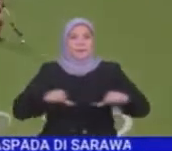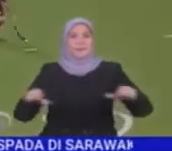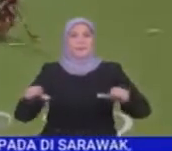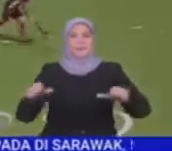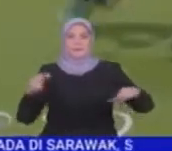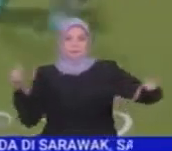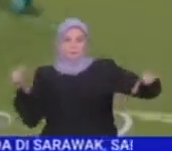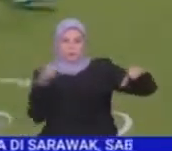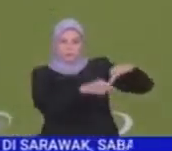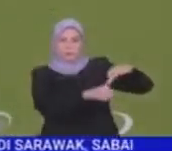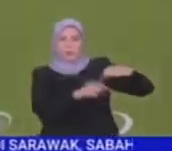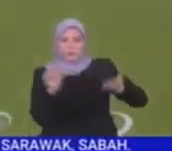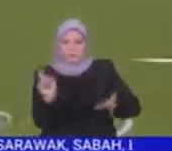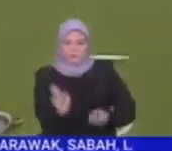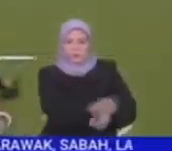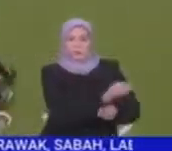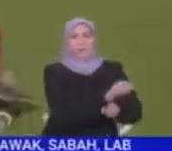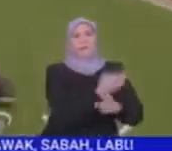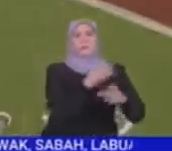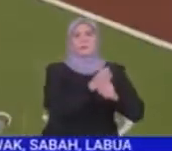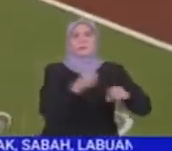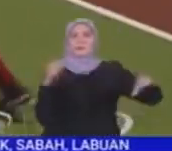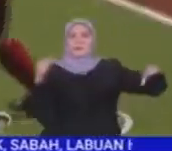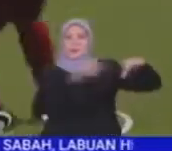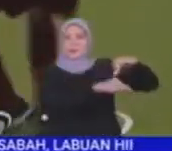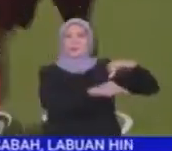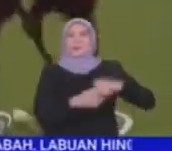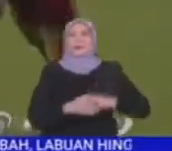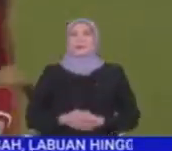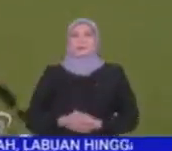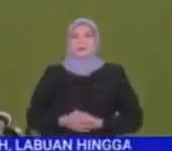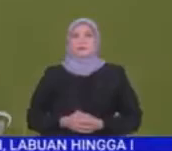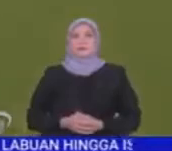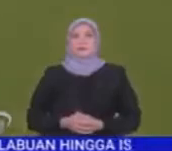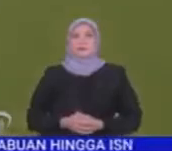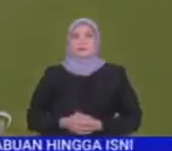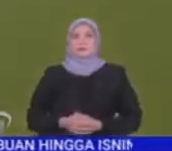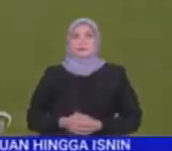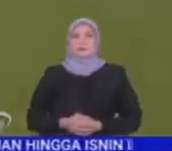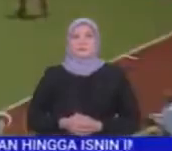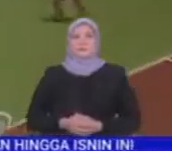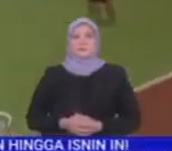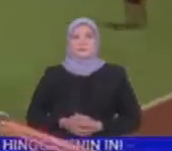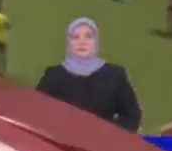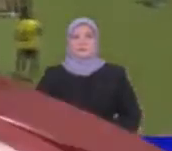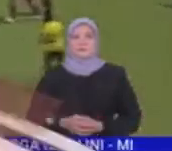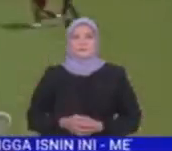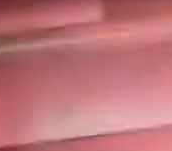melakukan serangan dalam usaha mendapatkan jaringan. Masa lagi Great Britain, Alice Robson.